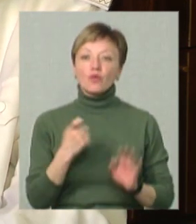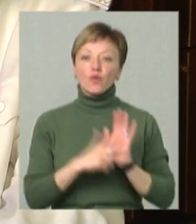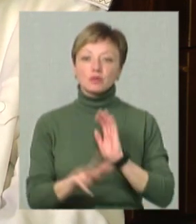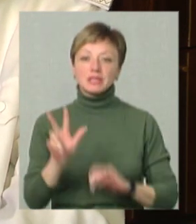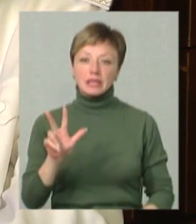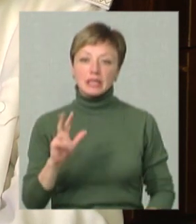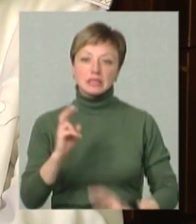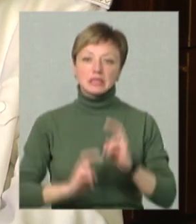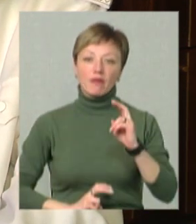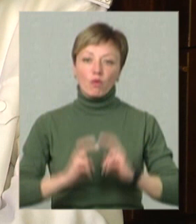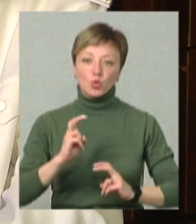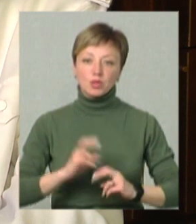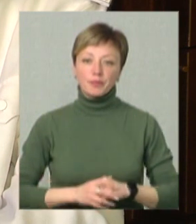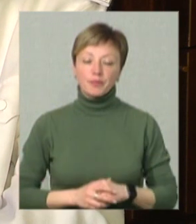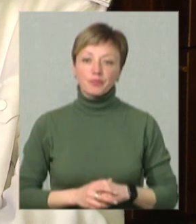183-й завод.